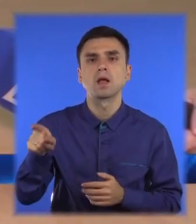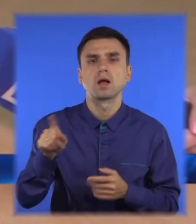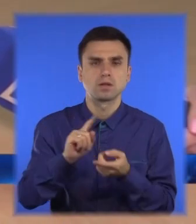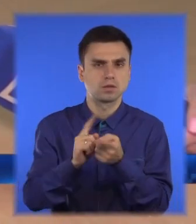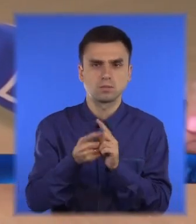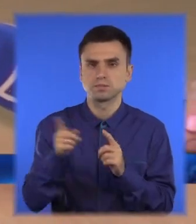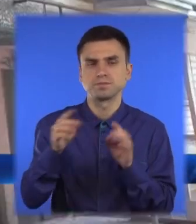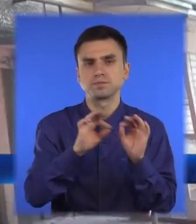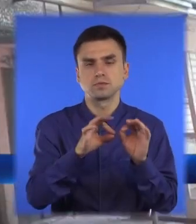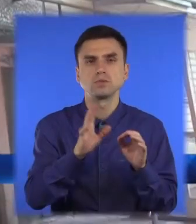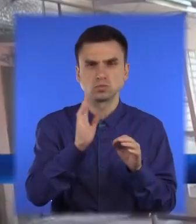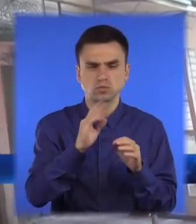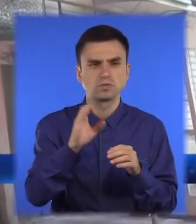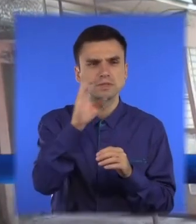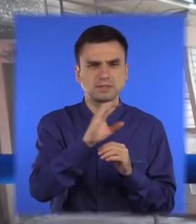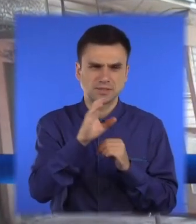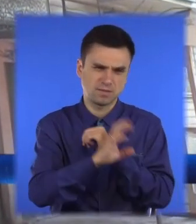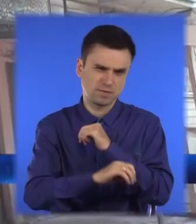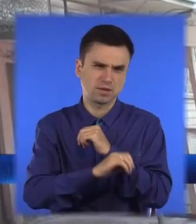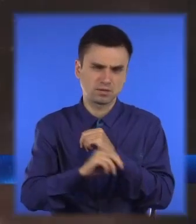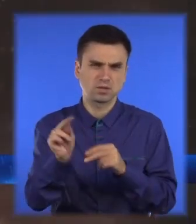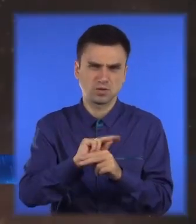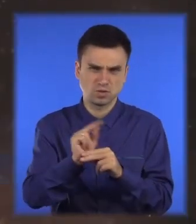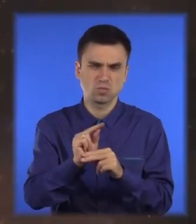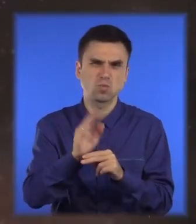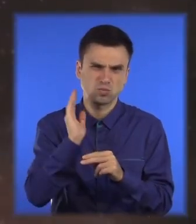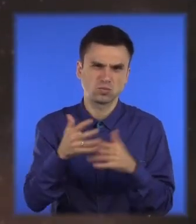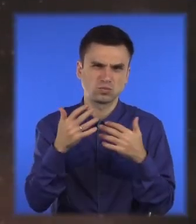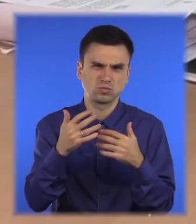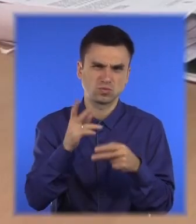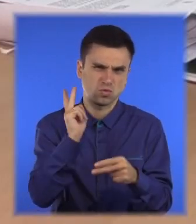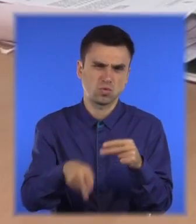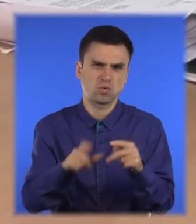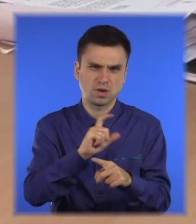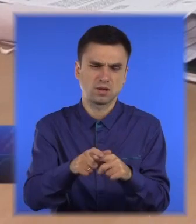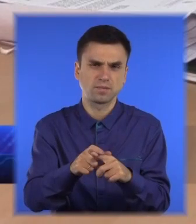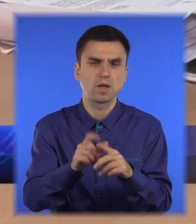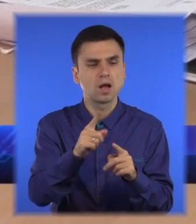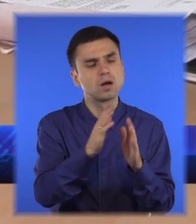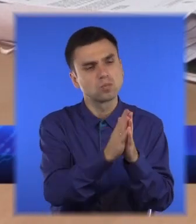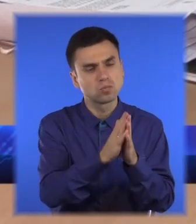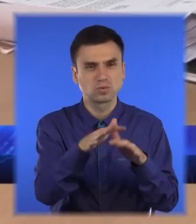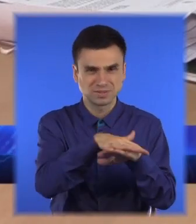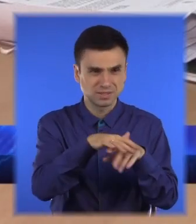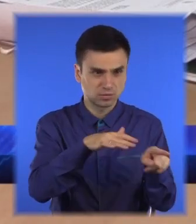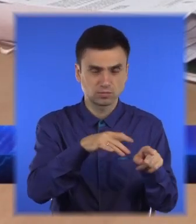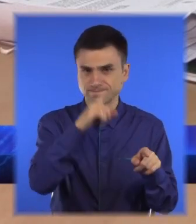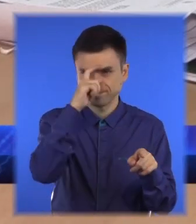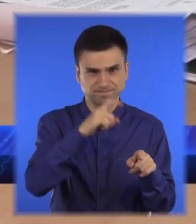також просять містян, щоб ті припинили змивати в каналізацію усе підряд. Будемо заміняти випуск